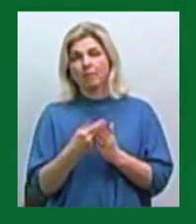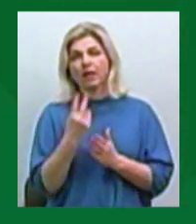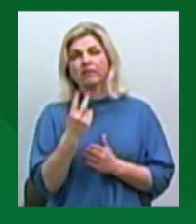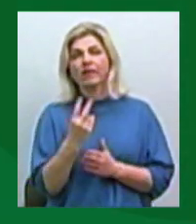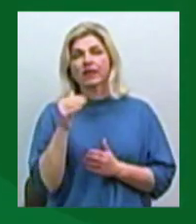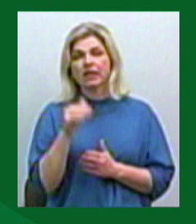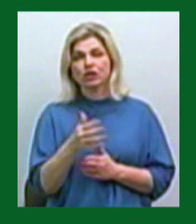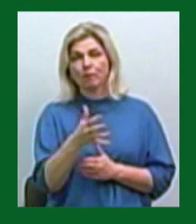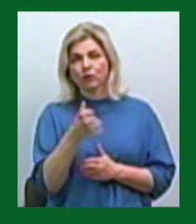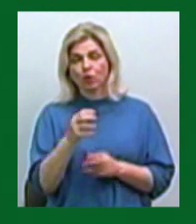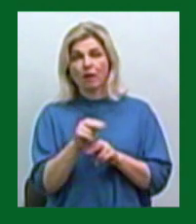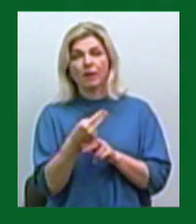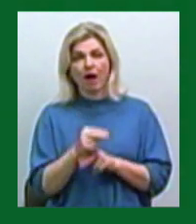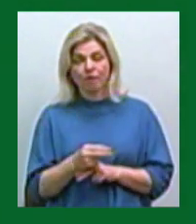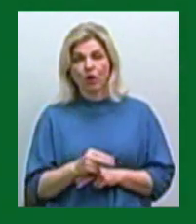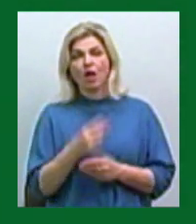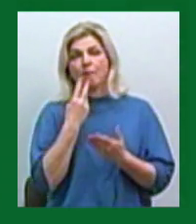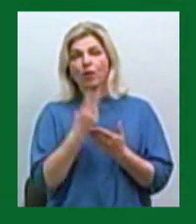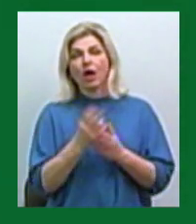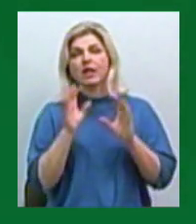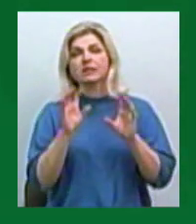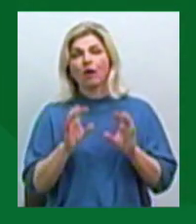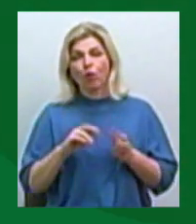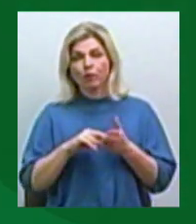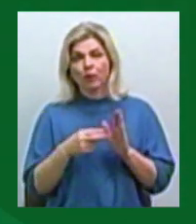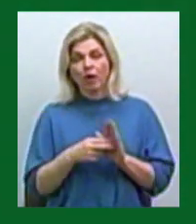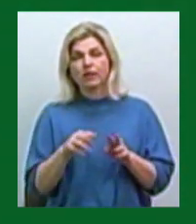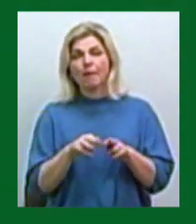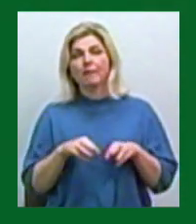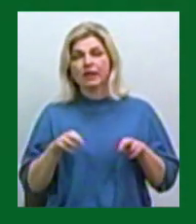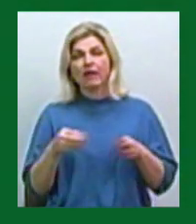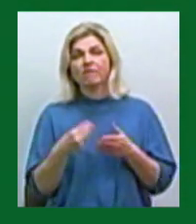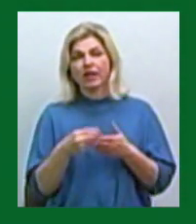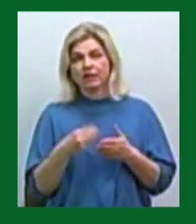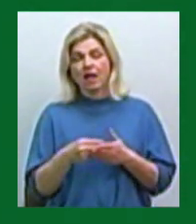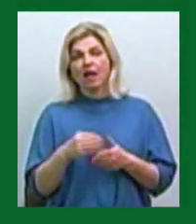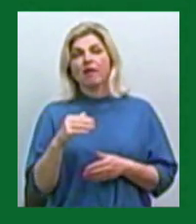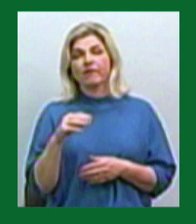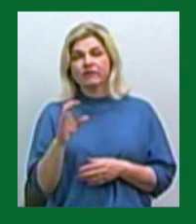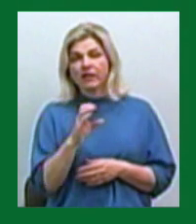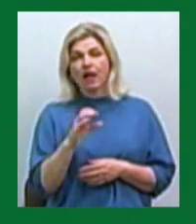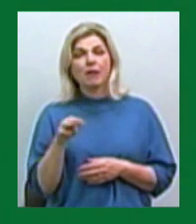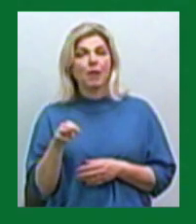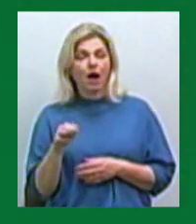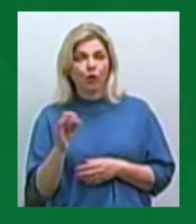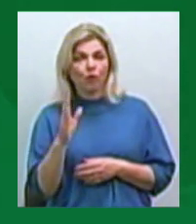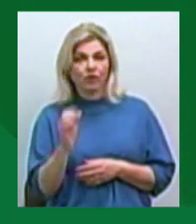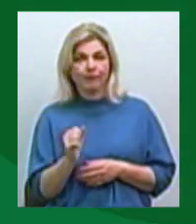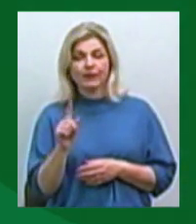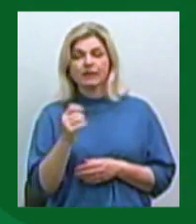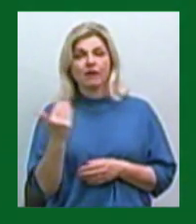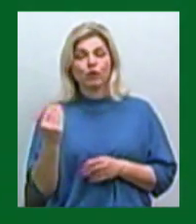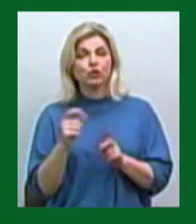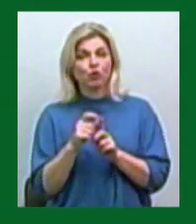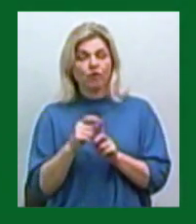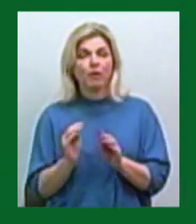тисяч правок. Представила законопроєкт міністерка фінансів Оксана Маркарова. За її словами,